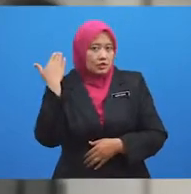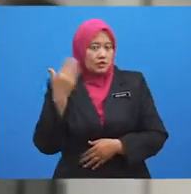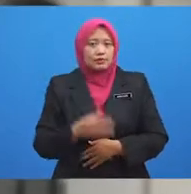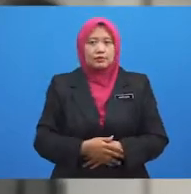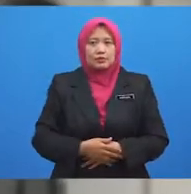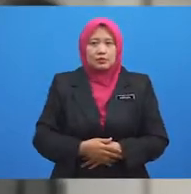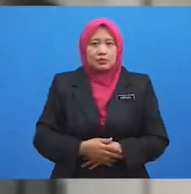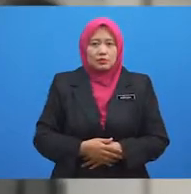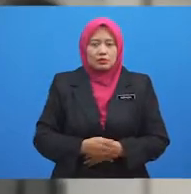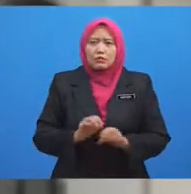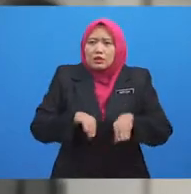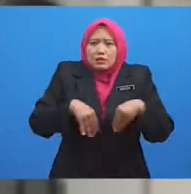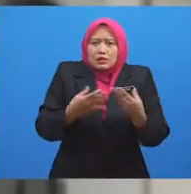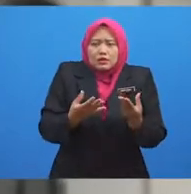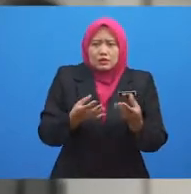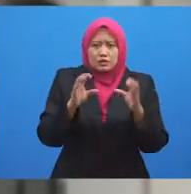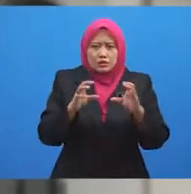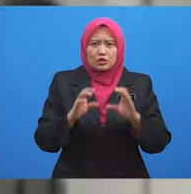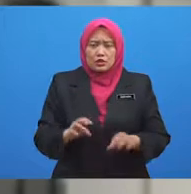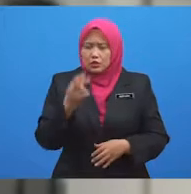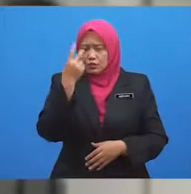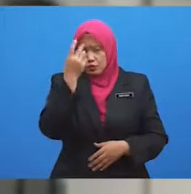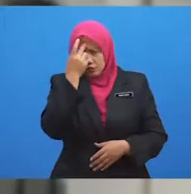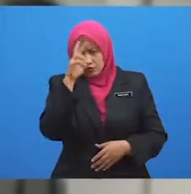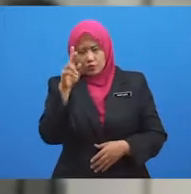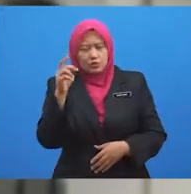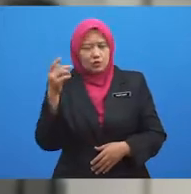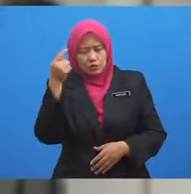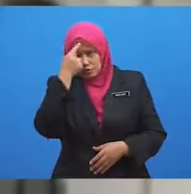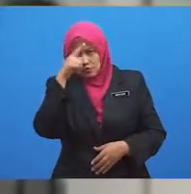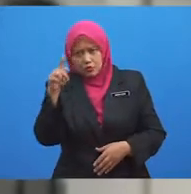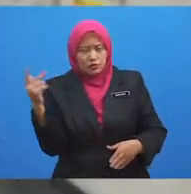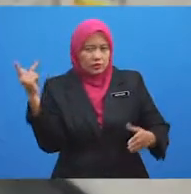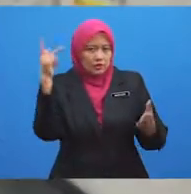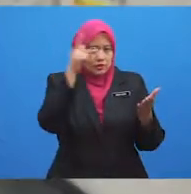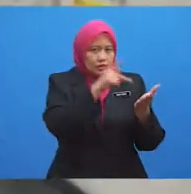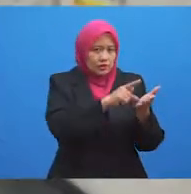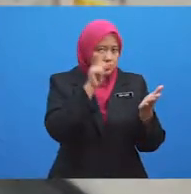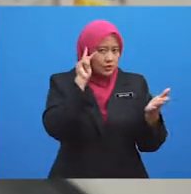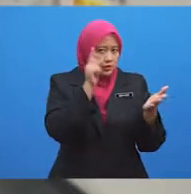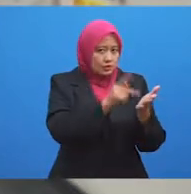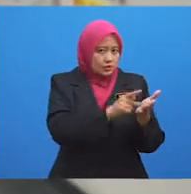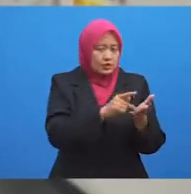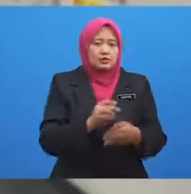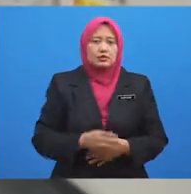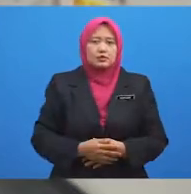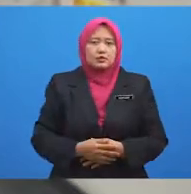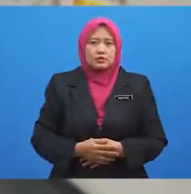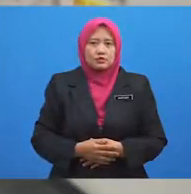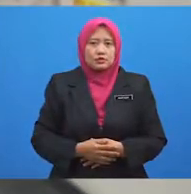Apakah cara untuk mengenal pasti bilangan neutron dalam suatu atom? Sila